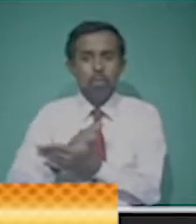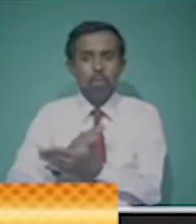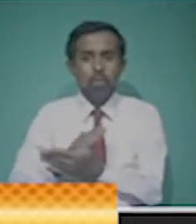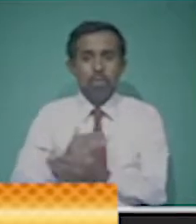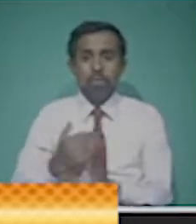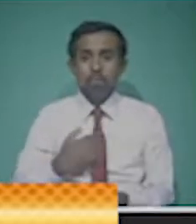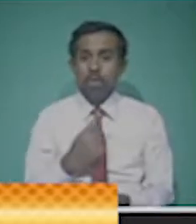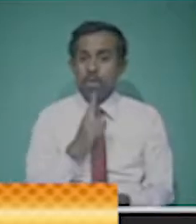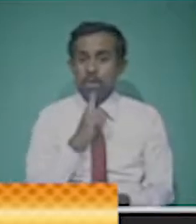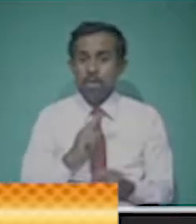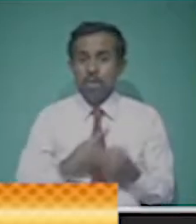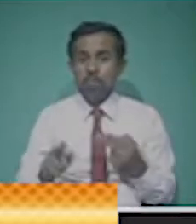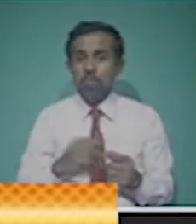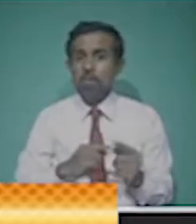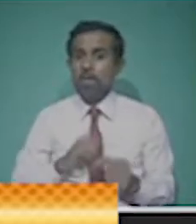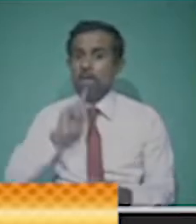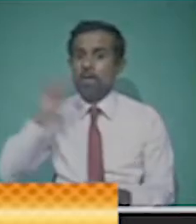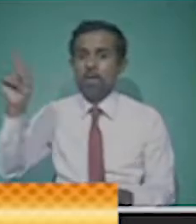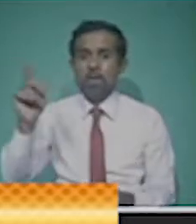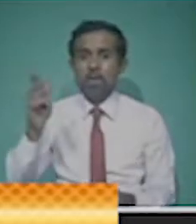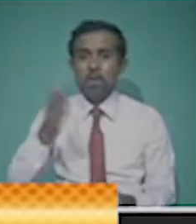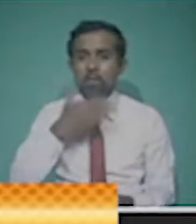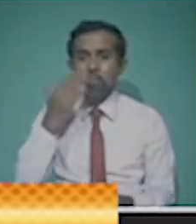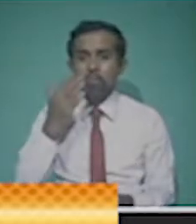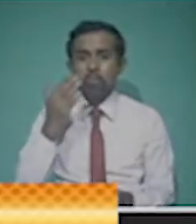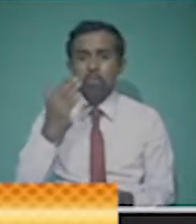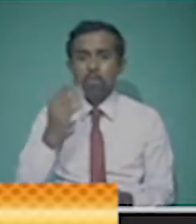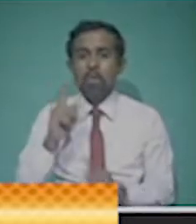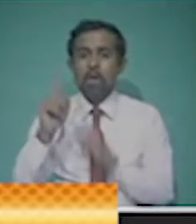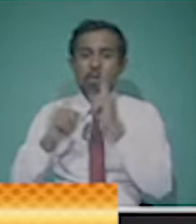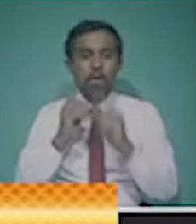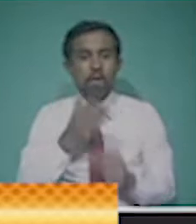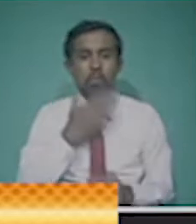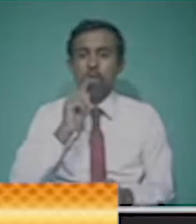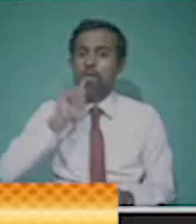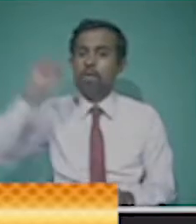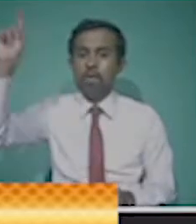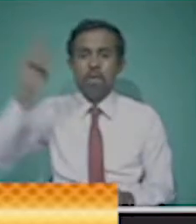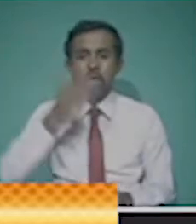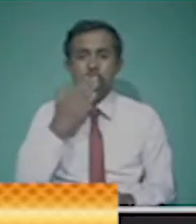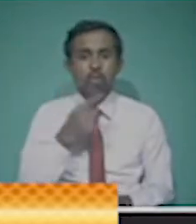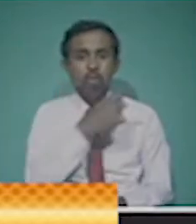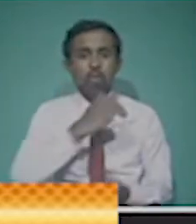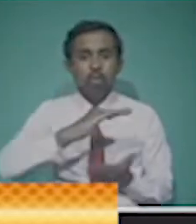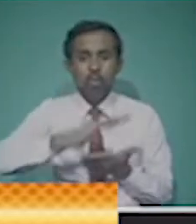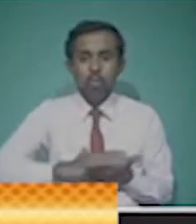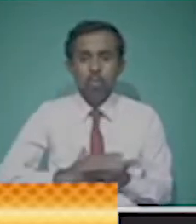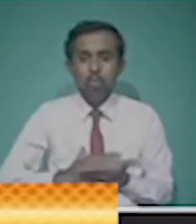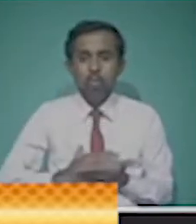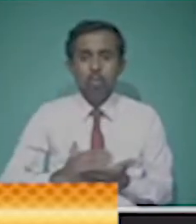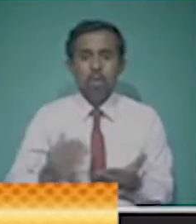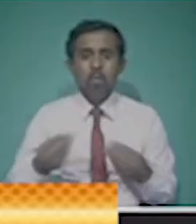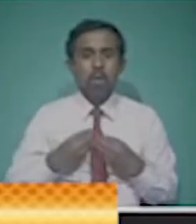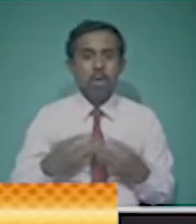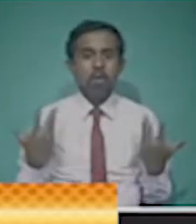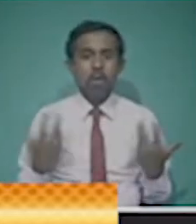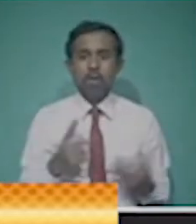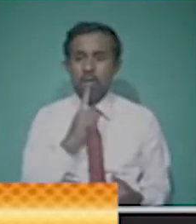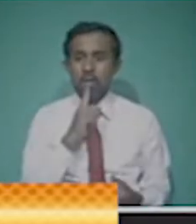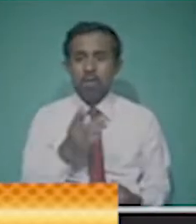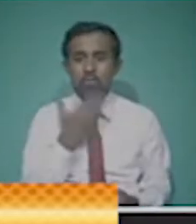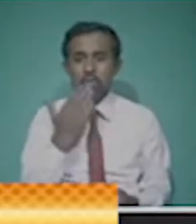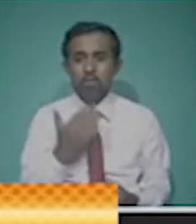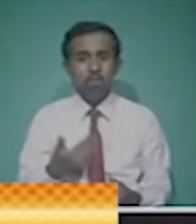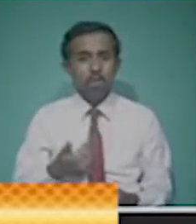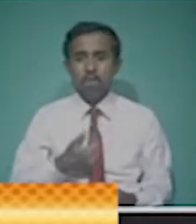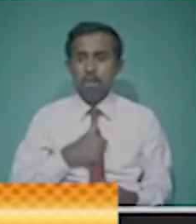mata puluang kira, me karangan kira. Development Bank ni sahaja cakarana pulang kira ni puluang. Oper udah kerana ni, namu udah apa level ni kira ni puluang. Ame kerana